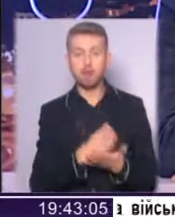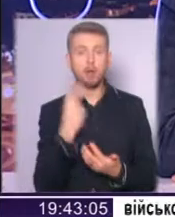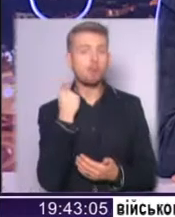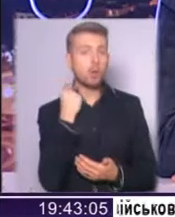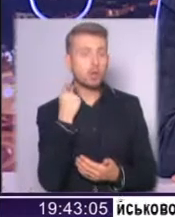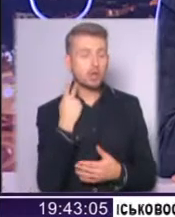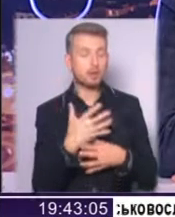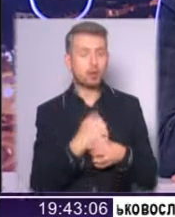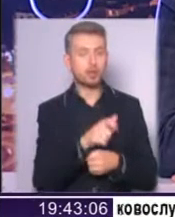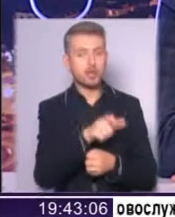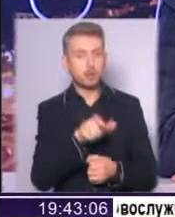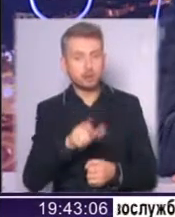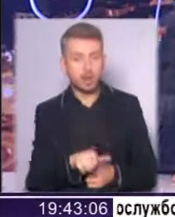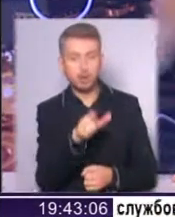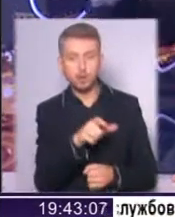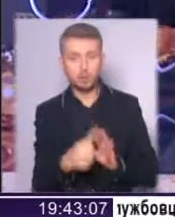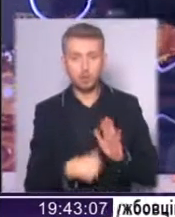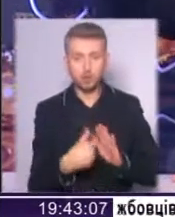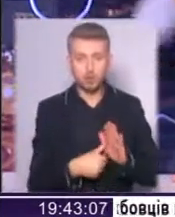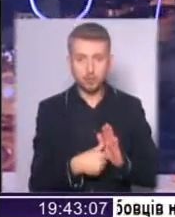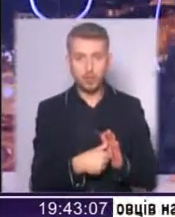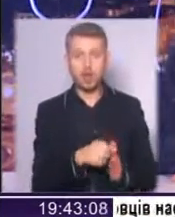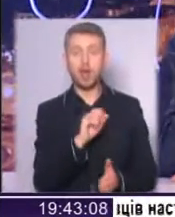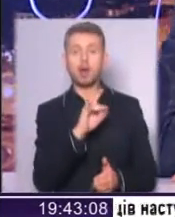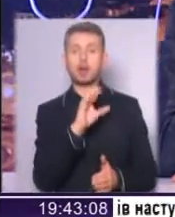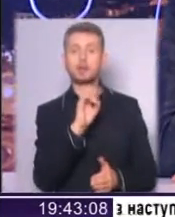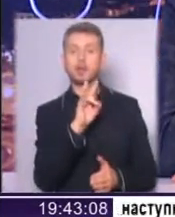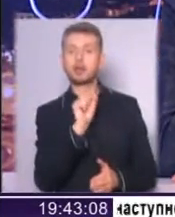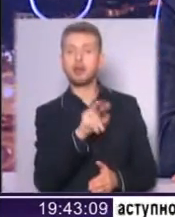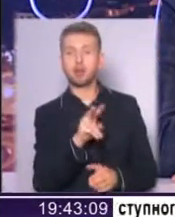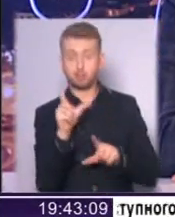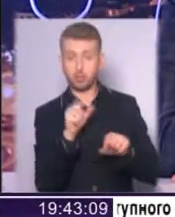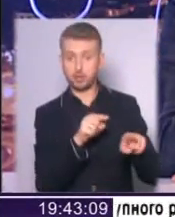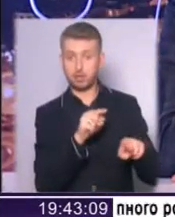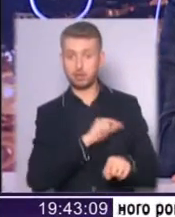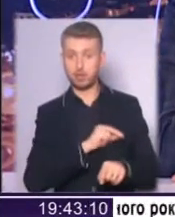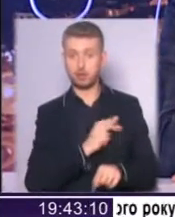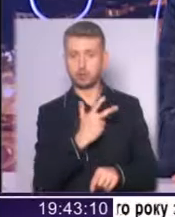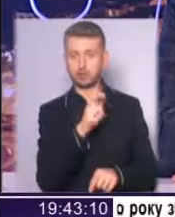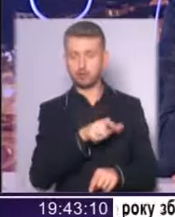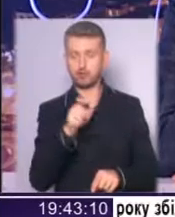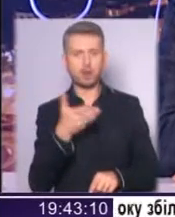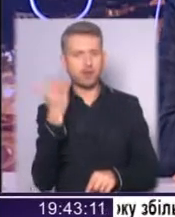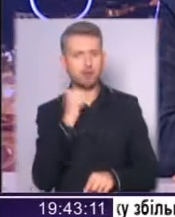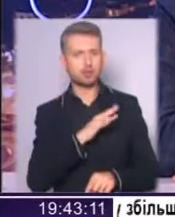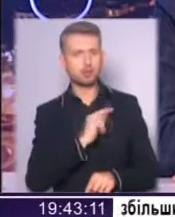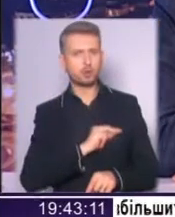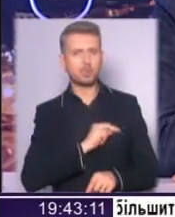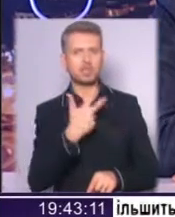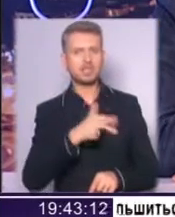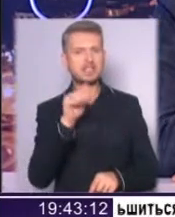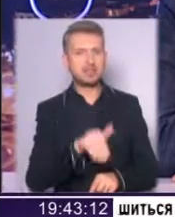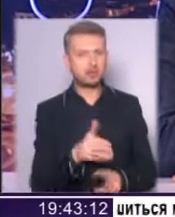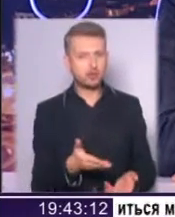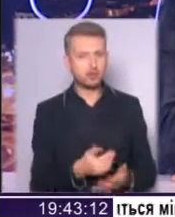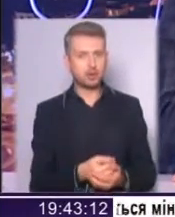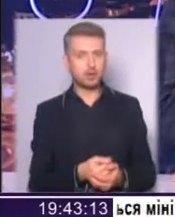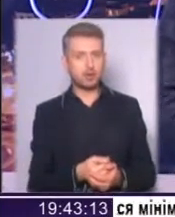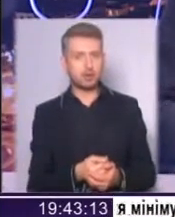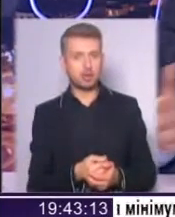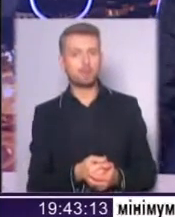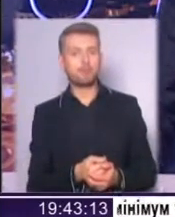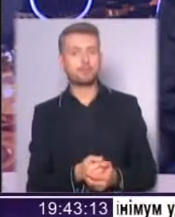постанови зареєстрували, були, щоб закрити борги по Південмашу. Пам'ятаєте, який сьогодні випускає найпотужніші ракети в світі, одні,